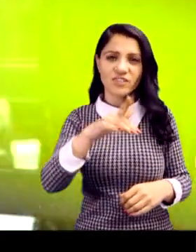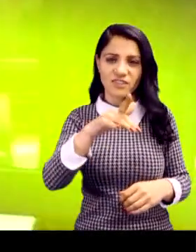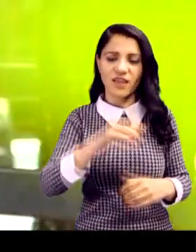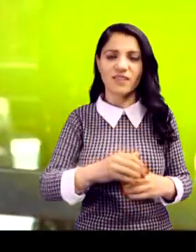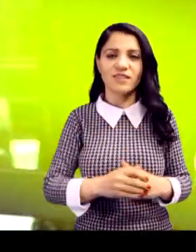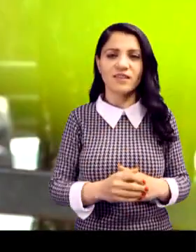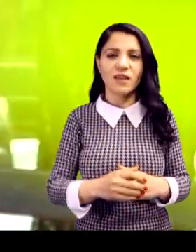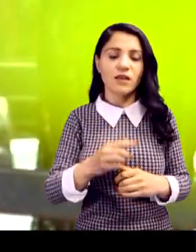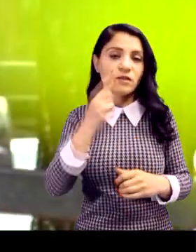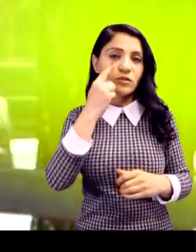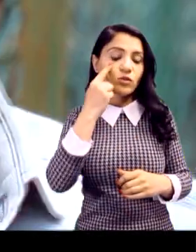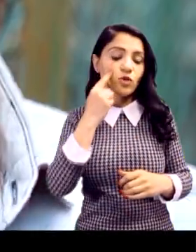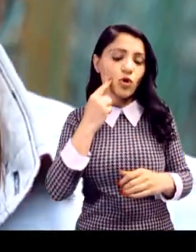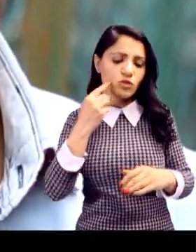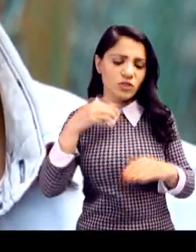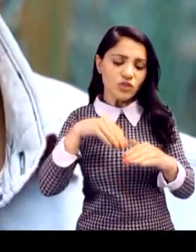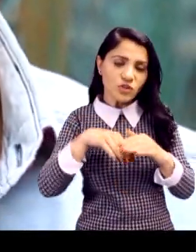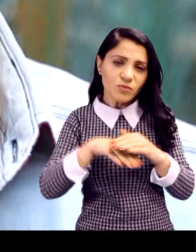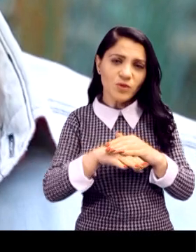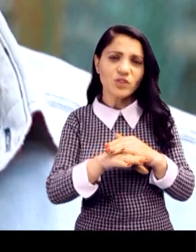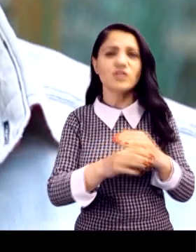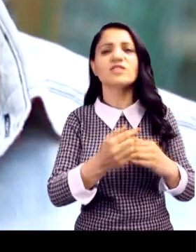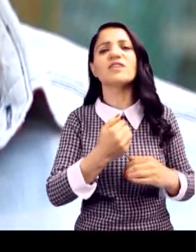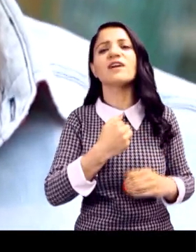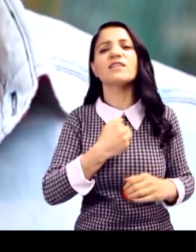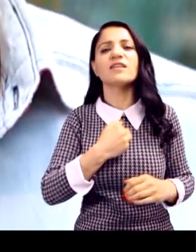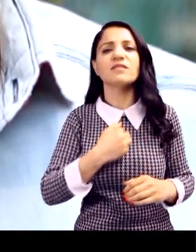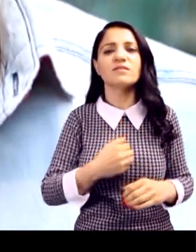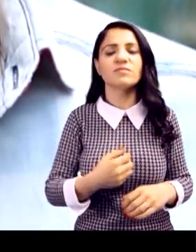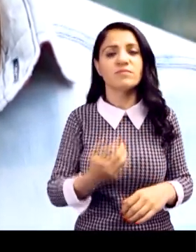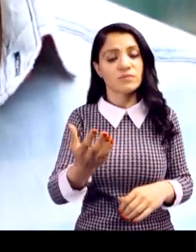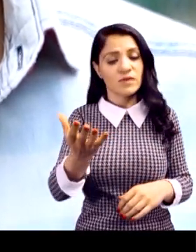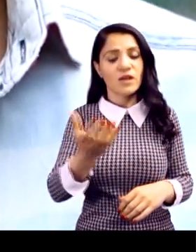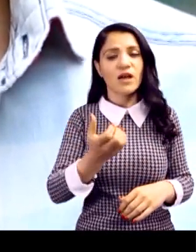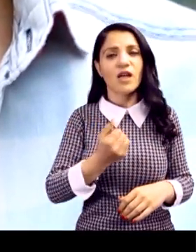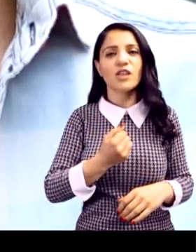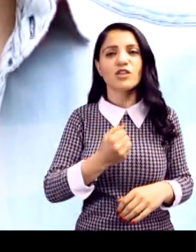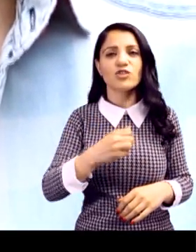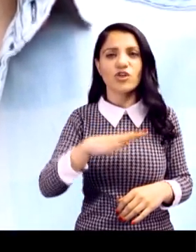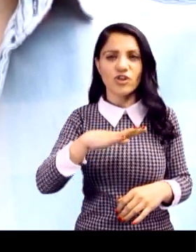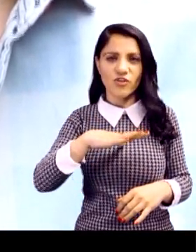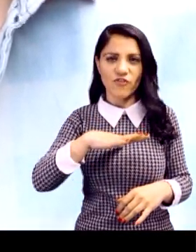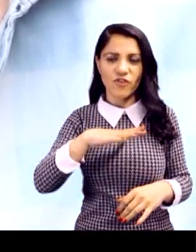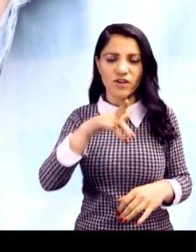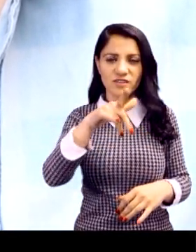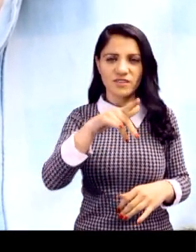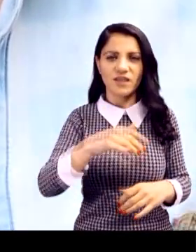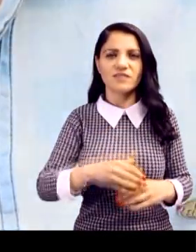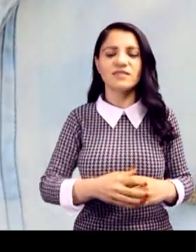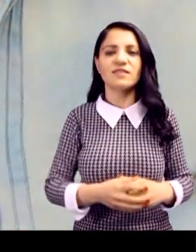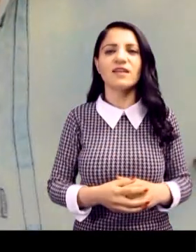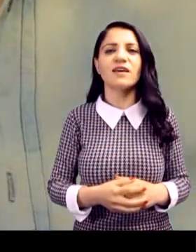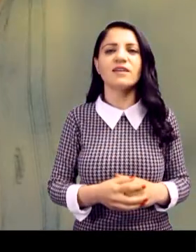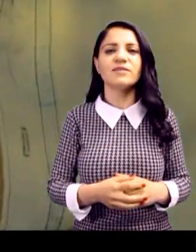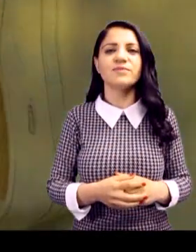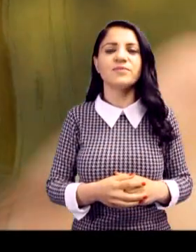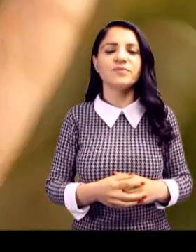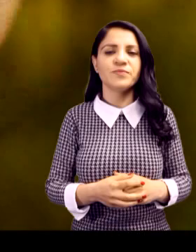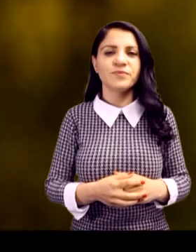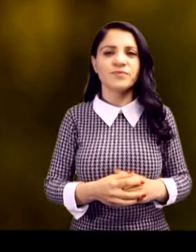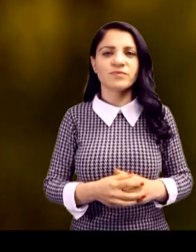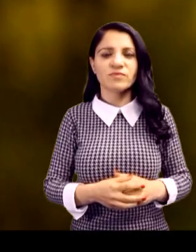alacağım var sende. Göz yaşımı sakladım, alacağım var sende.